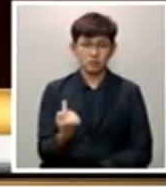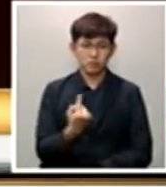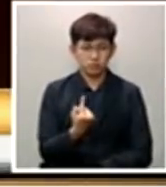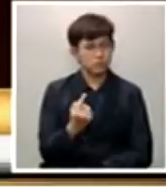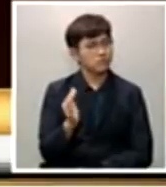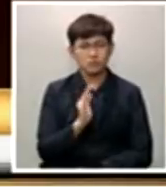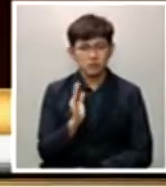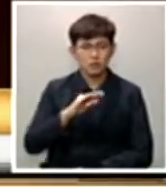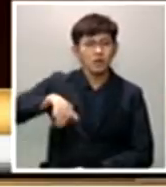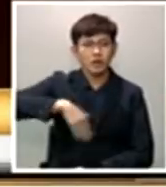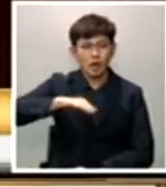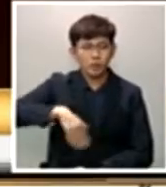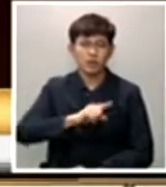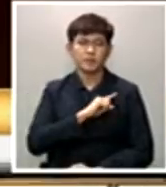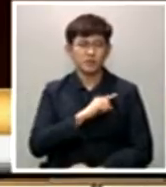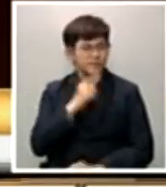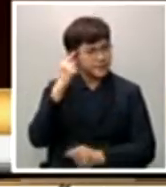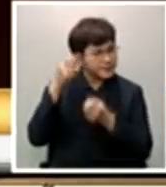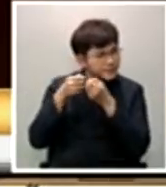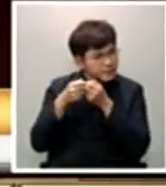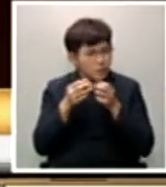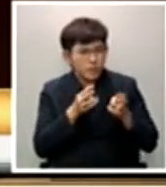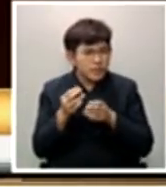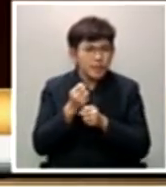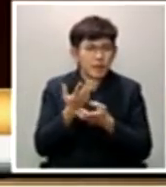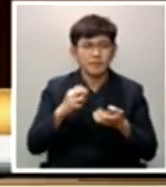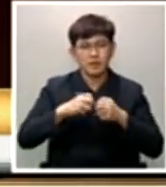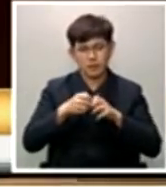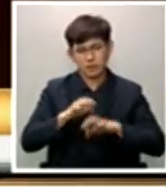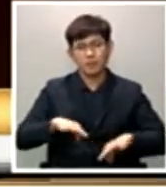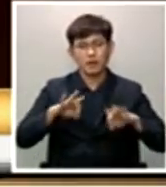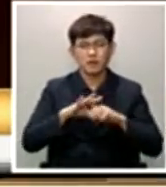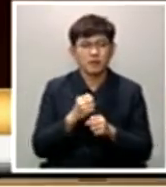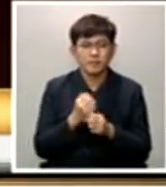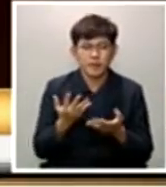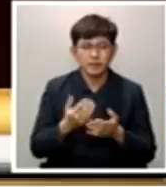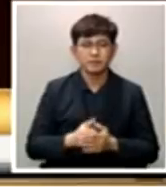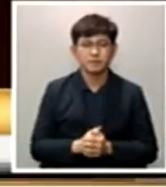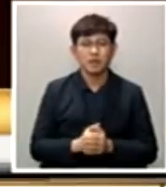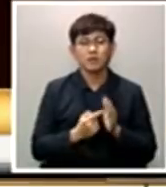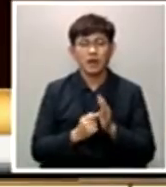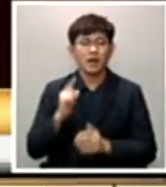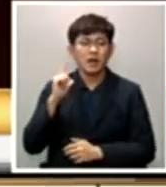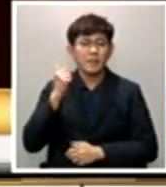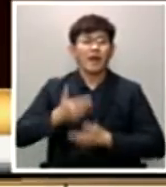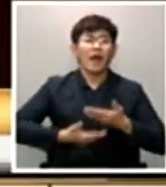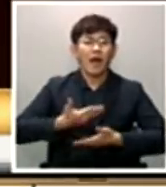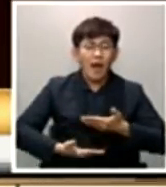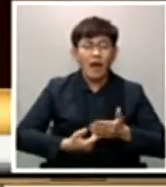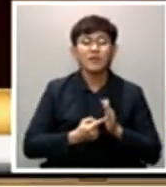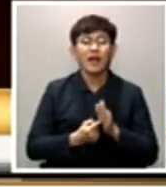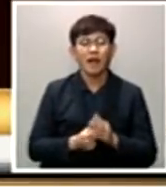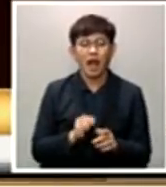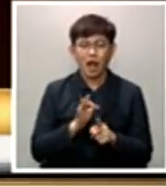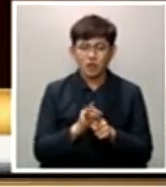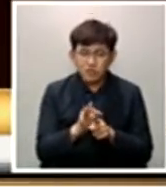มันเป็นเรื่องของทุกคนที่ต้องมาคิดเรื่องนี้แล้วว่าเรื่องนี้เป็นเรื่องใหญ่นะตั้งแต่แม่ค้าขายลูกชิ้นปิ้ง